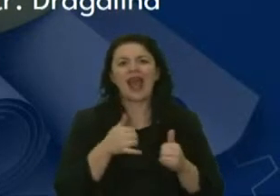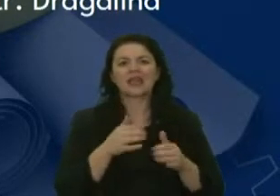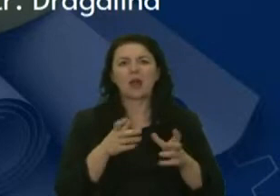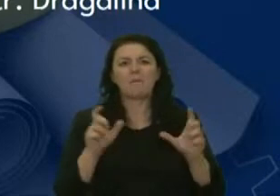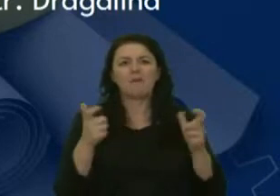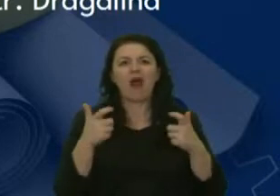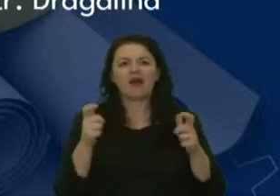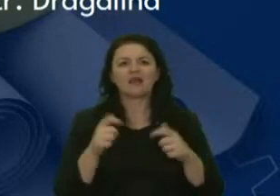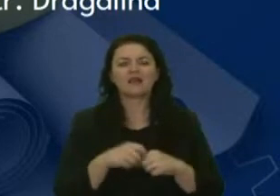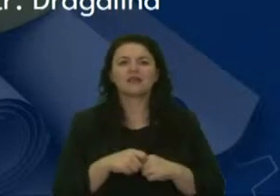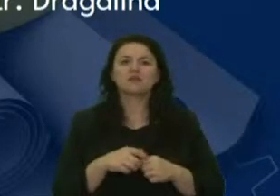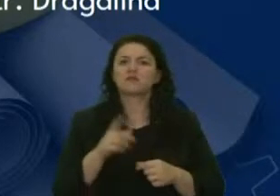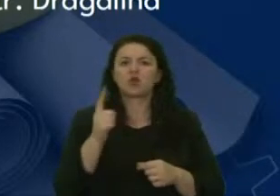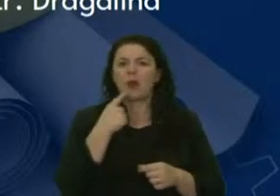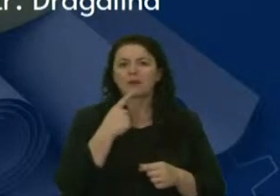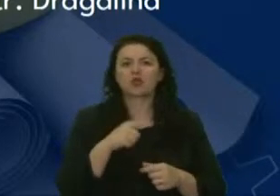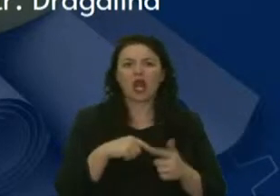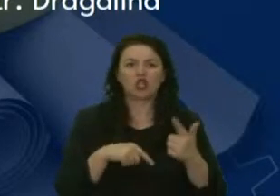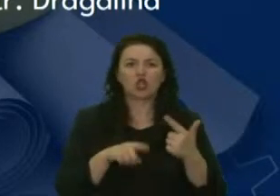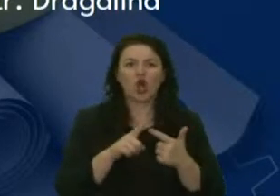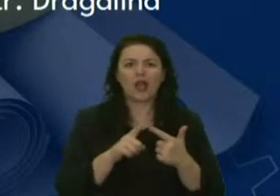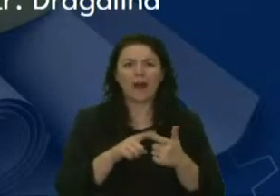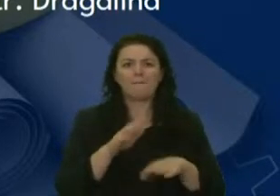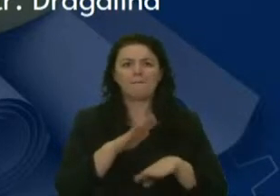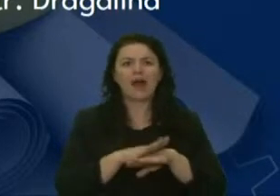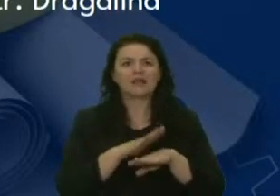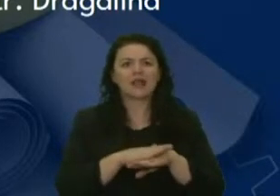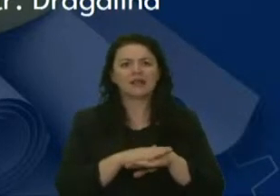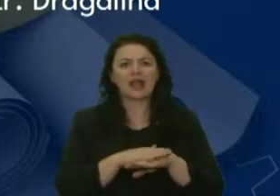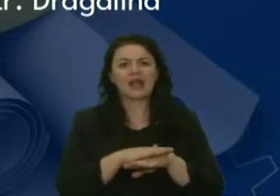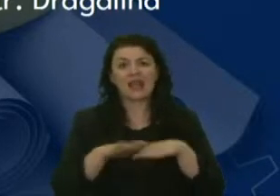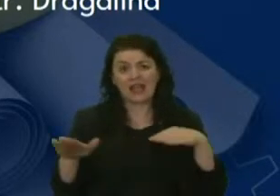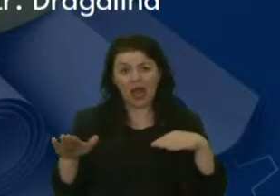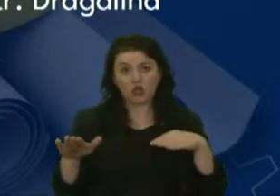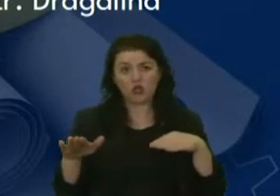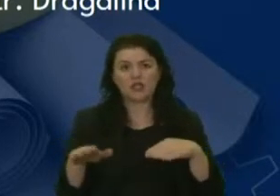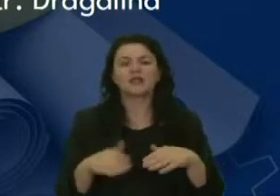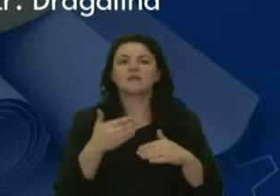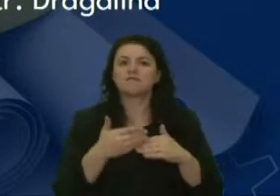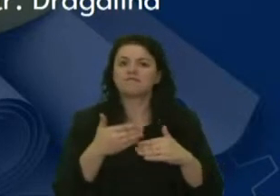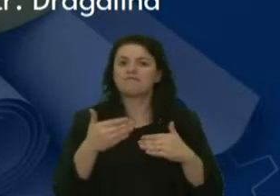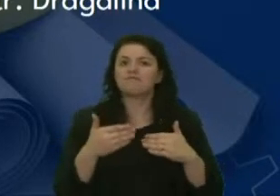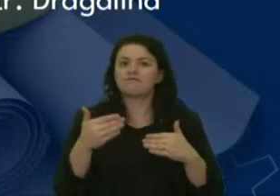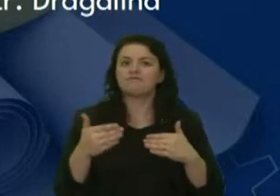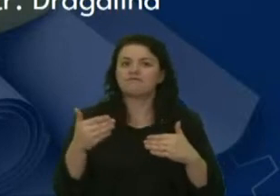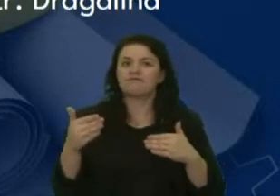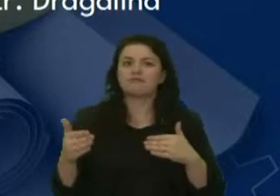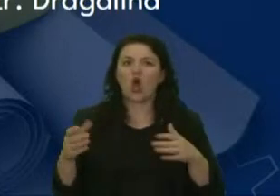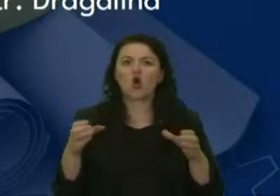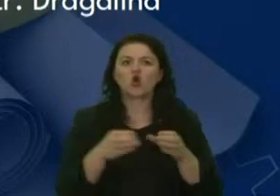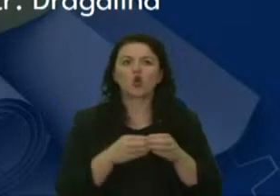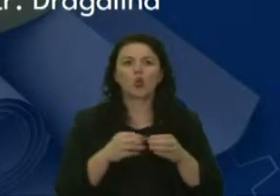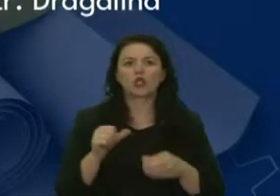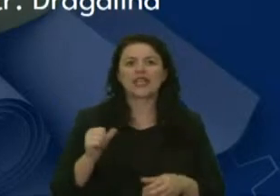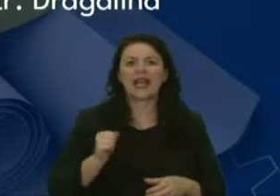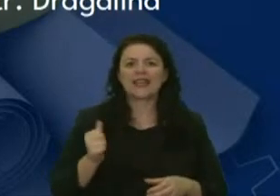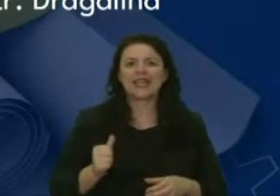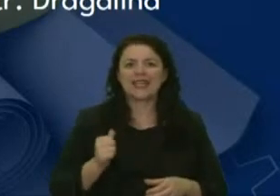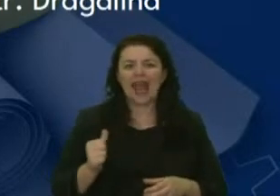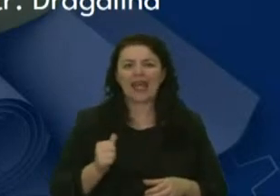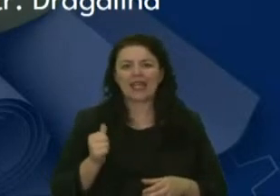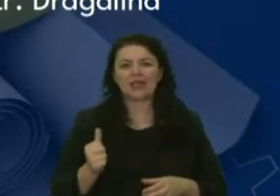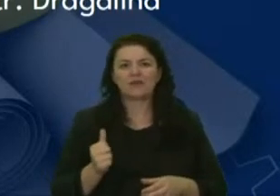să nu mai vorbiți de al doilea pe care l am făcut în baza sportivă de la terenuri consecvent în fiecare an grupuri de tineri și mai puțini